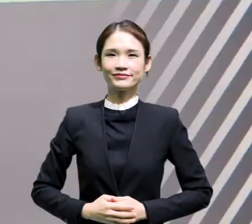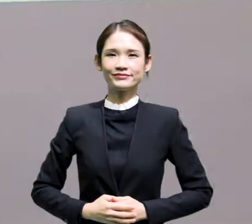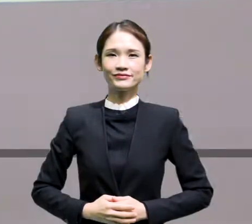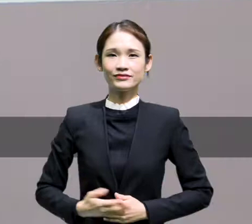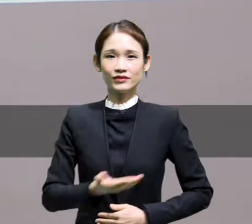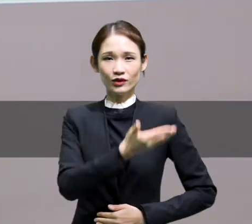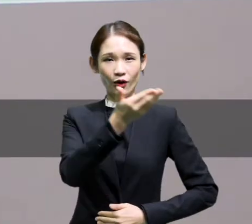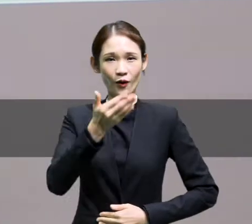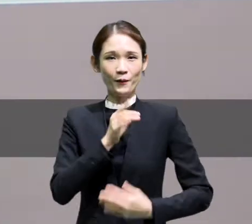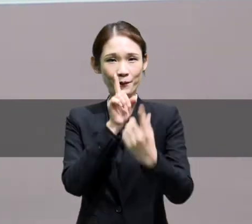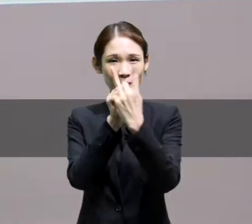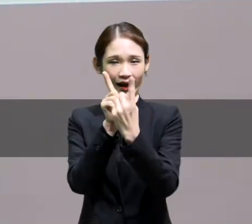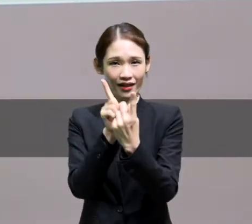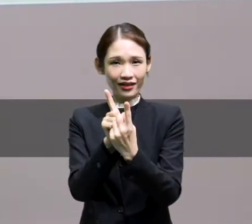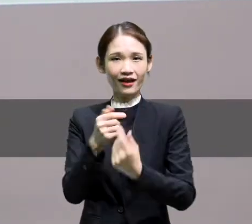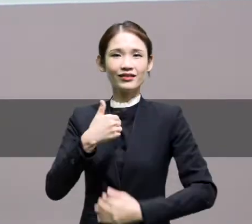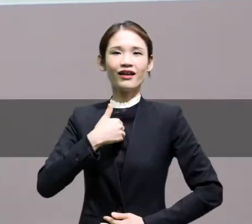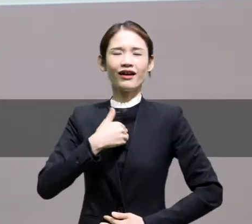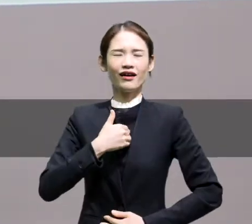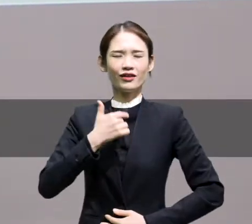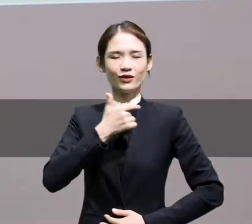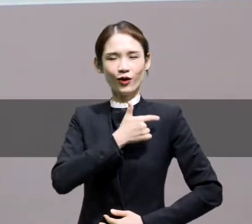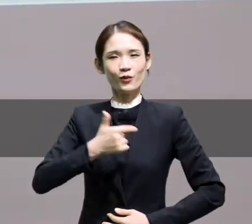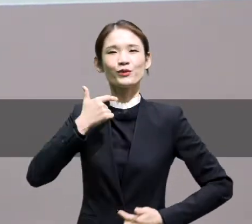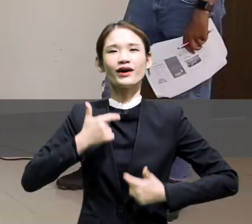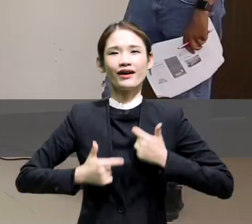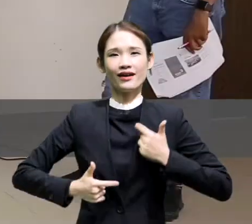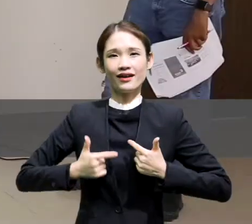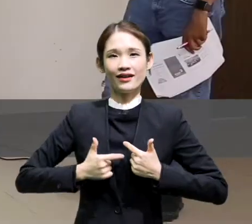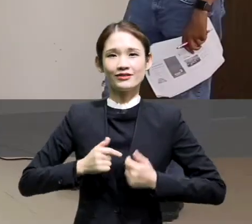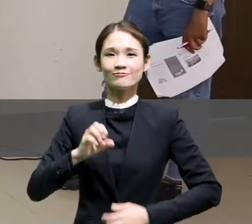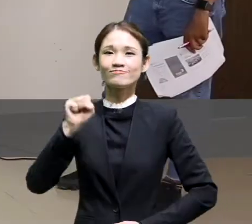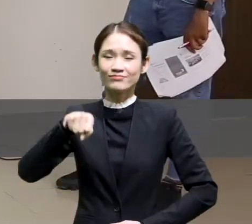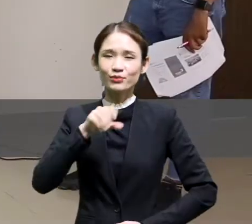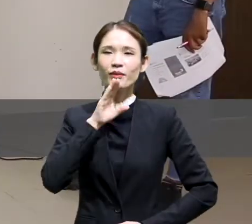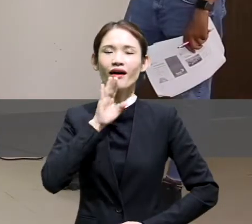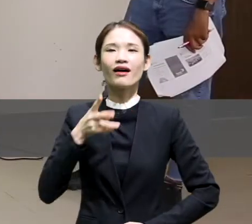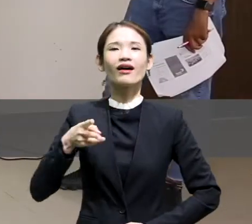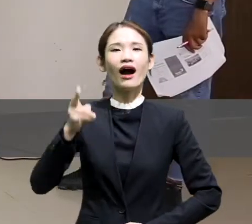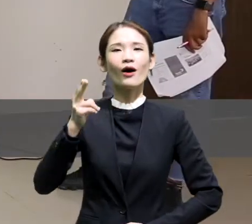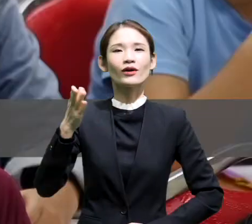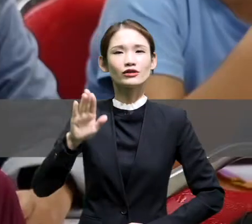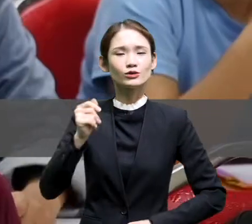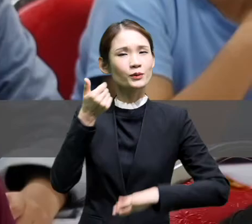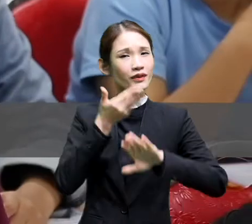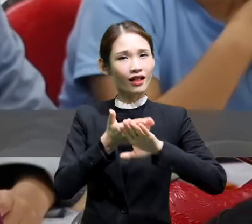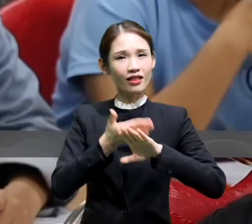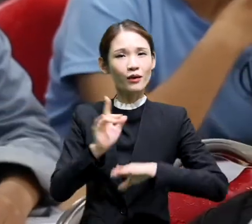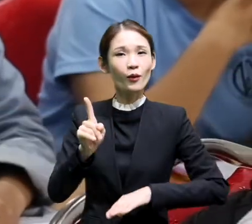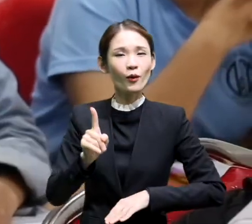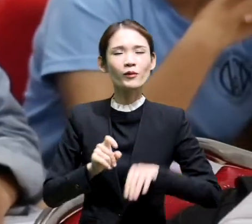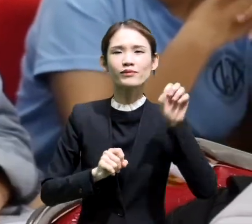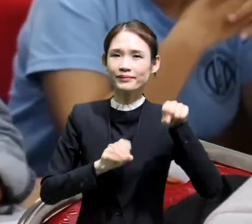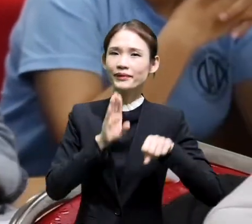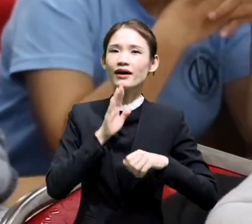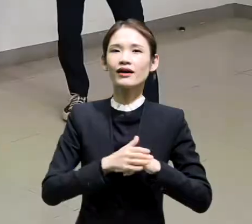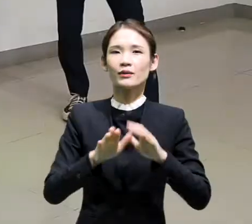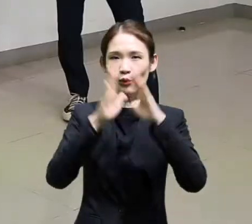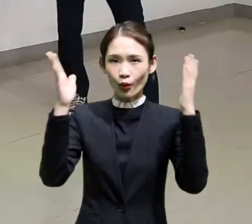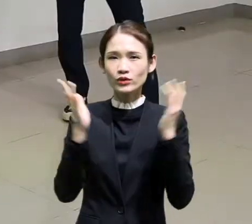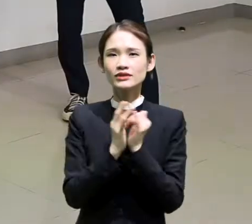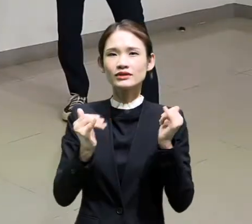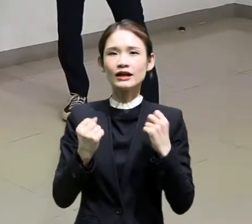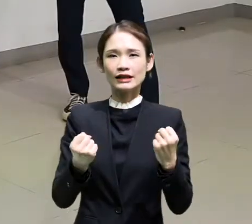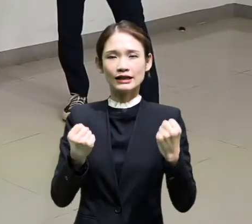Wow. 여러분들 만날 수 있어서 제가 너무 기뻐서 맞습니다. 강인데 좀 다르지 않나요? 맞아요.